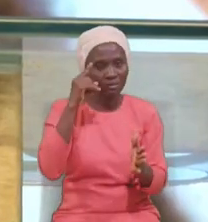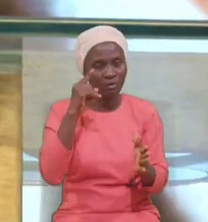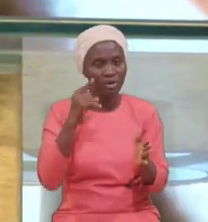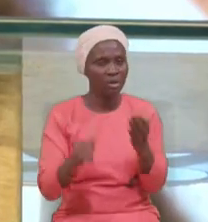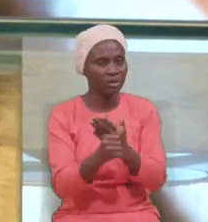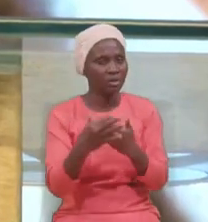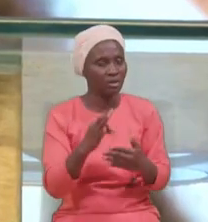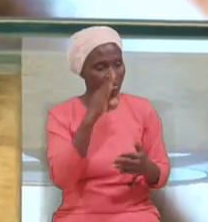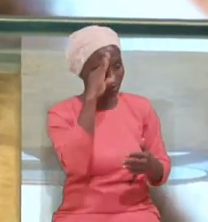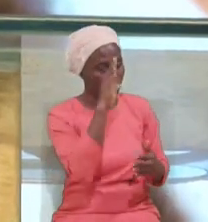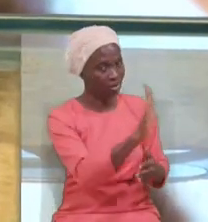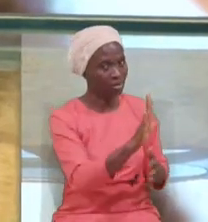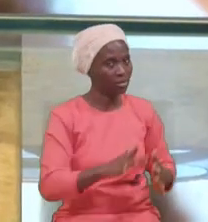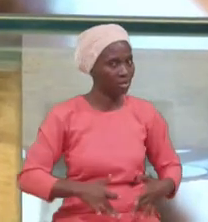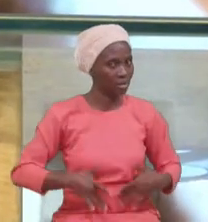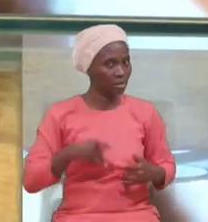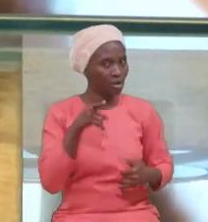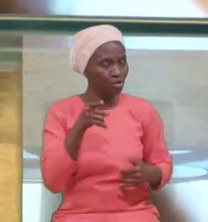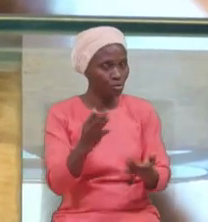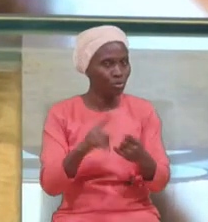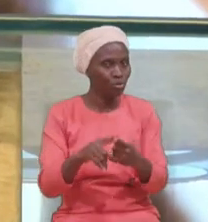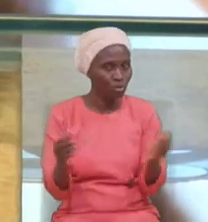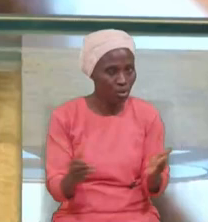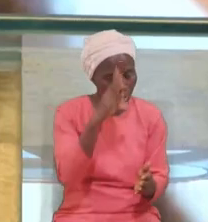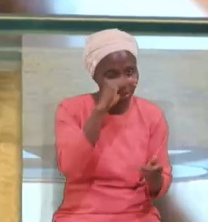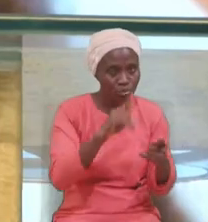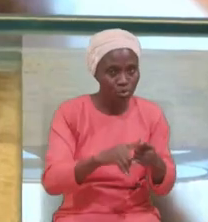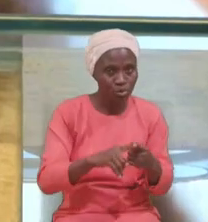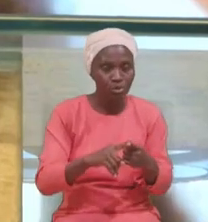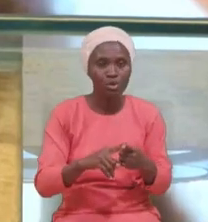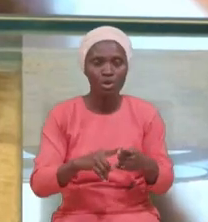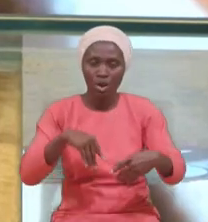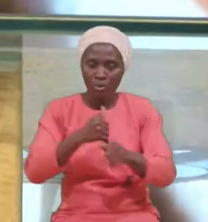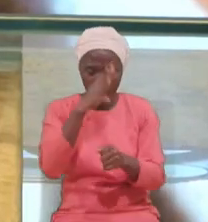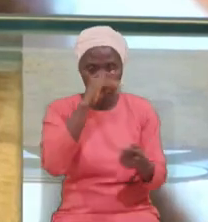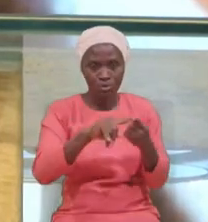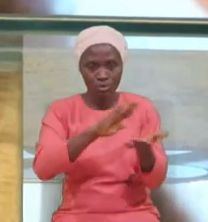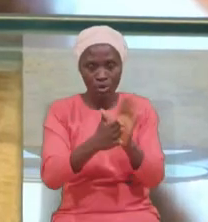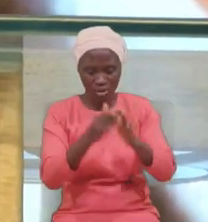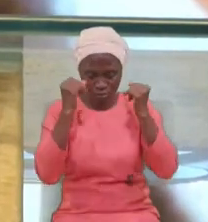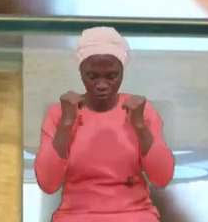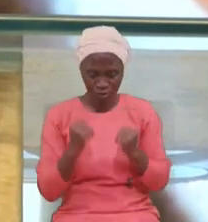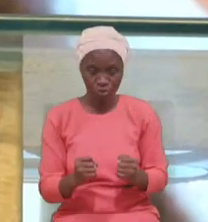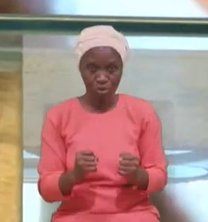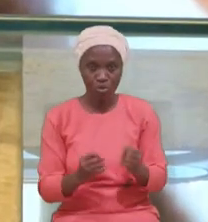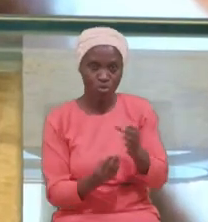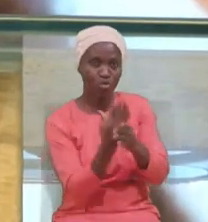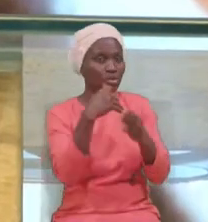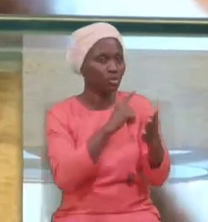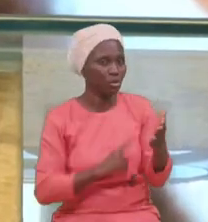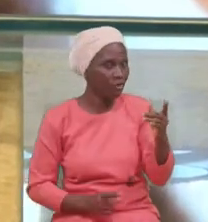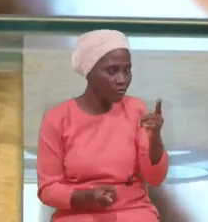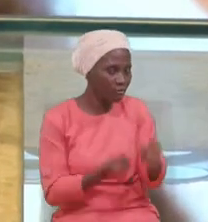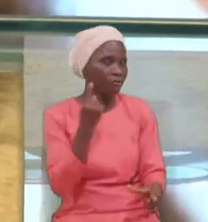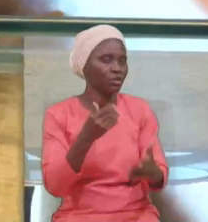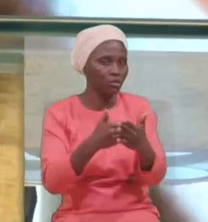c'est, et que c'est pour l'encourager, c'est pour le rendre fort, c'est pour savoir comment, alors, pour